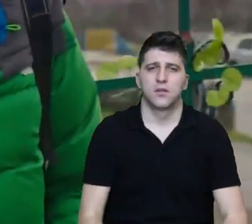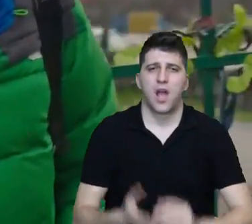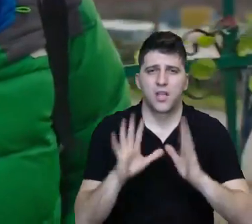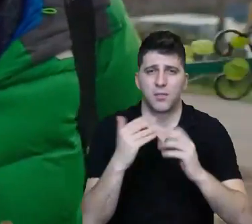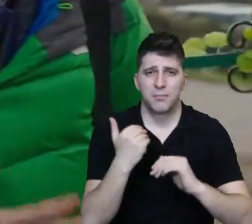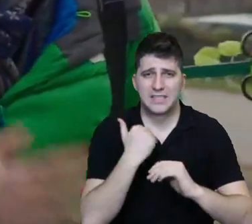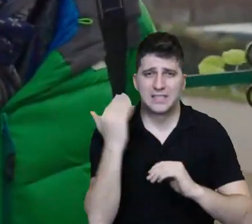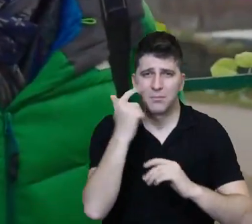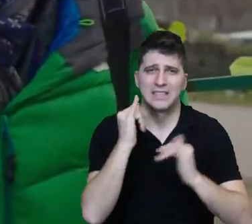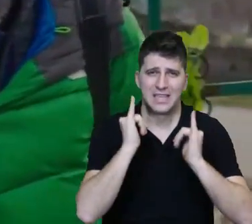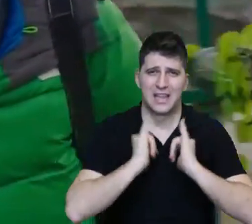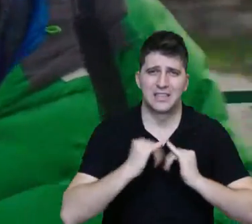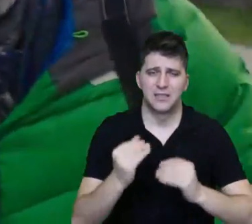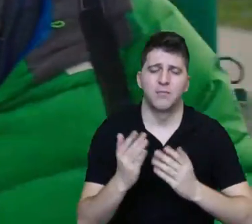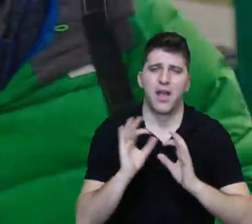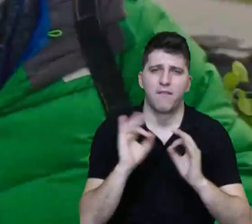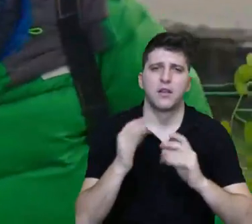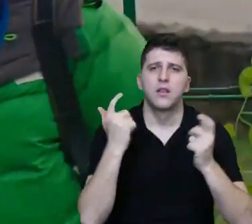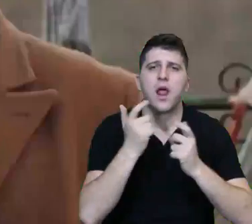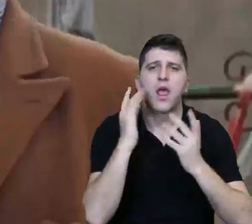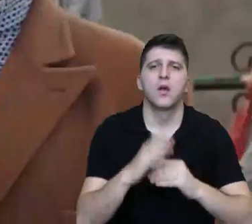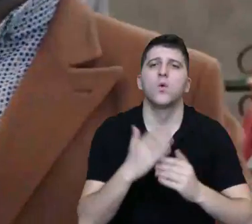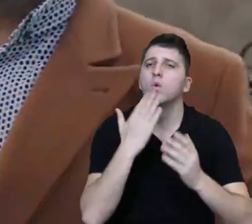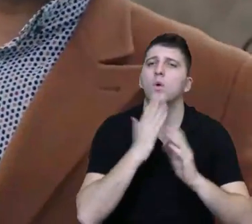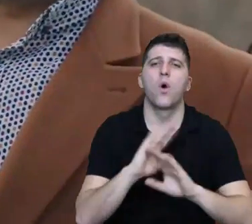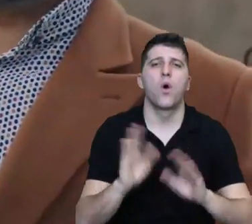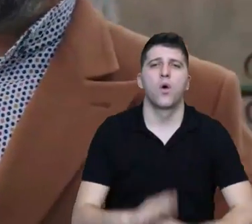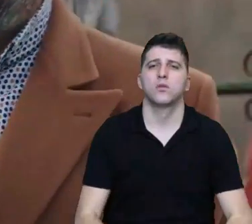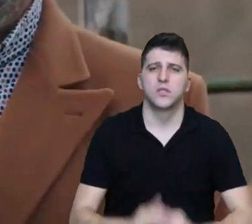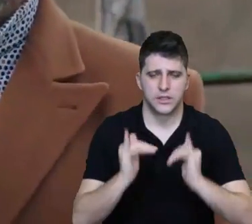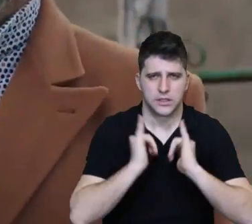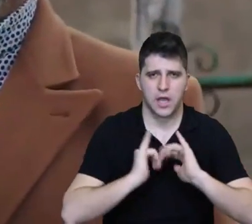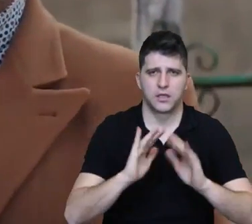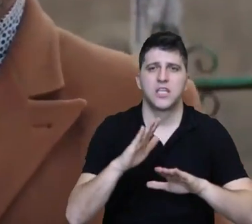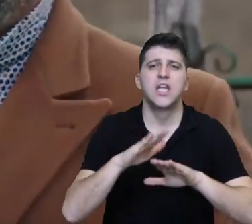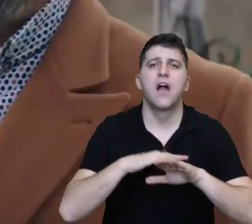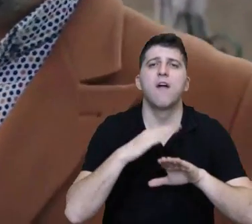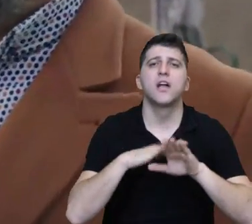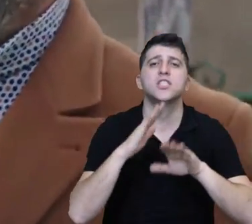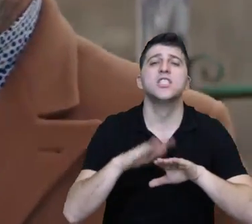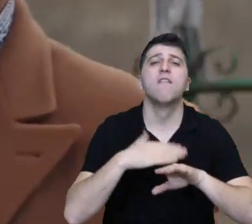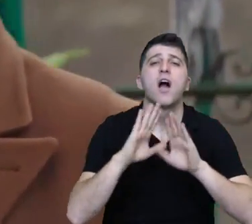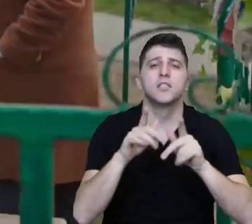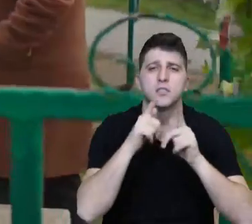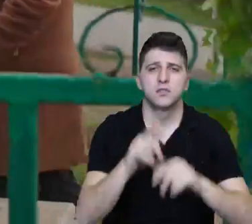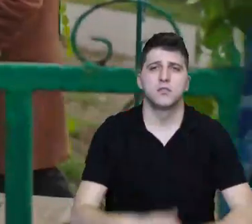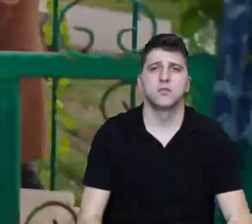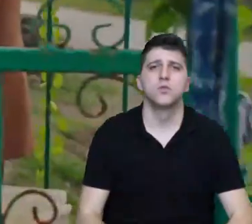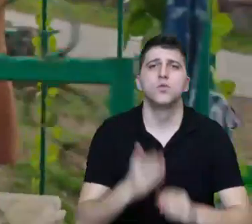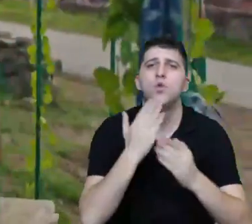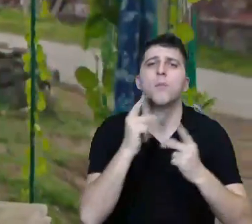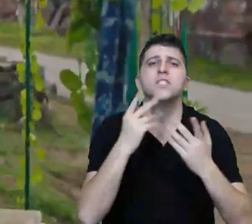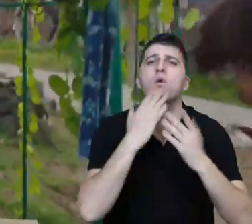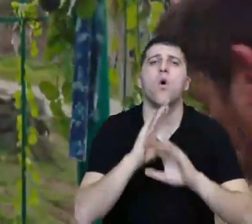Acaba biz gidip biraz dinlensek mi? Aha. Nereye? Yok, sakin. Yavaş, yavaş. İsmail kafese